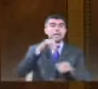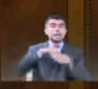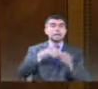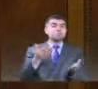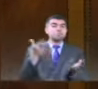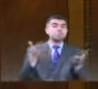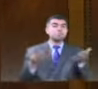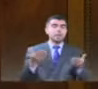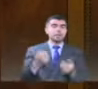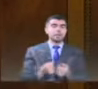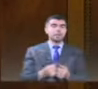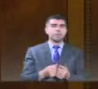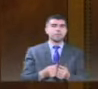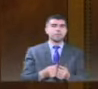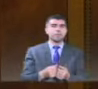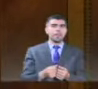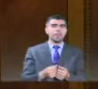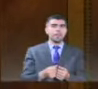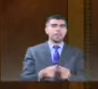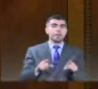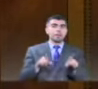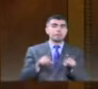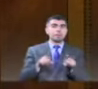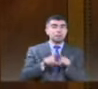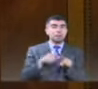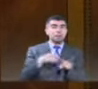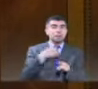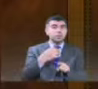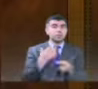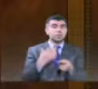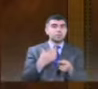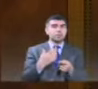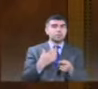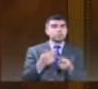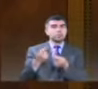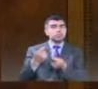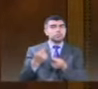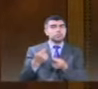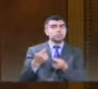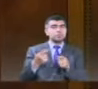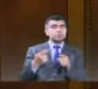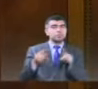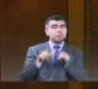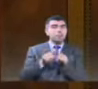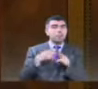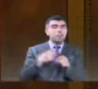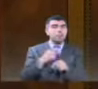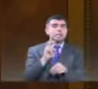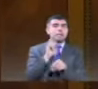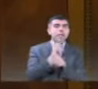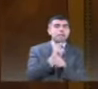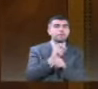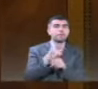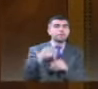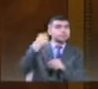لي شنو هاد الشيء، هذا راه اللي كيهمهم هما هو القدره على الرد ديال القروض اللي كيسلفونا.